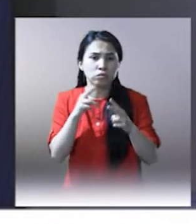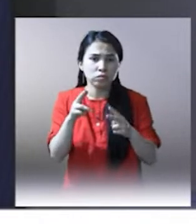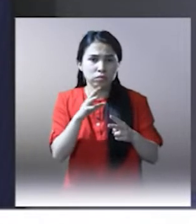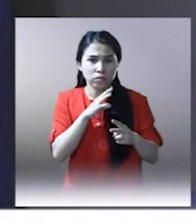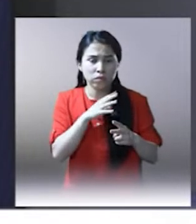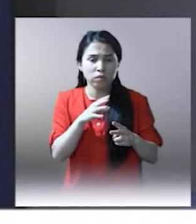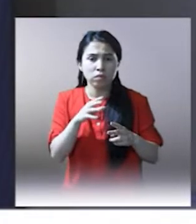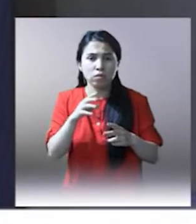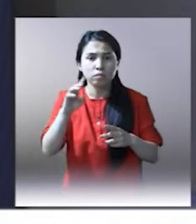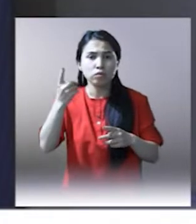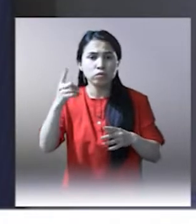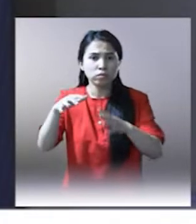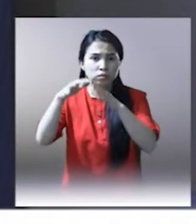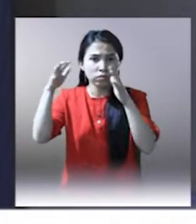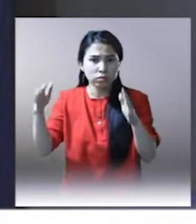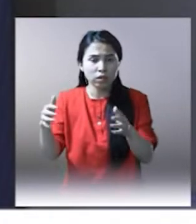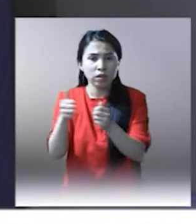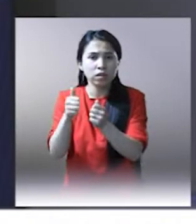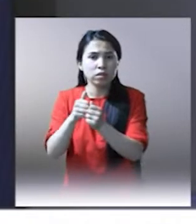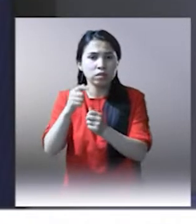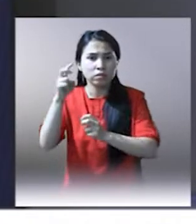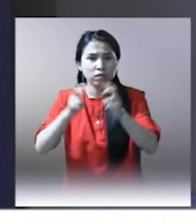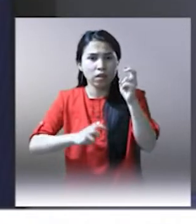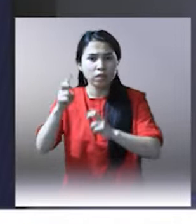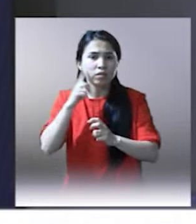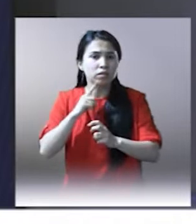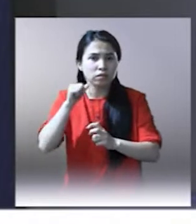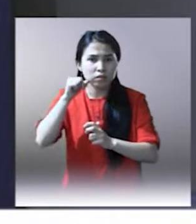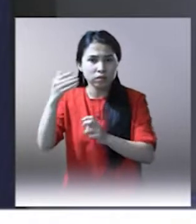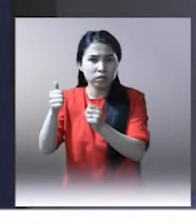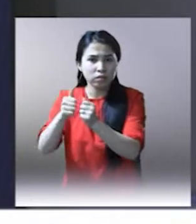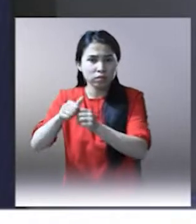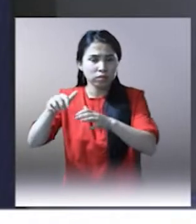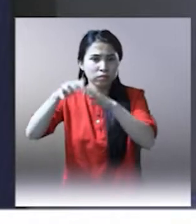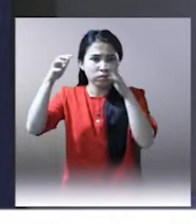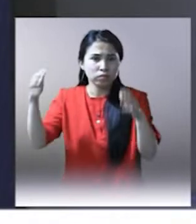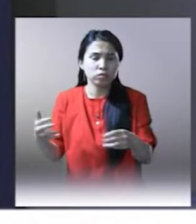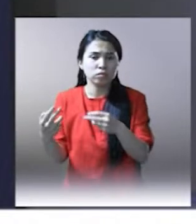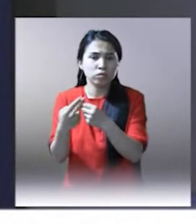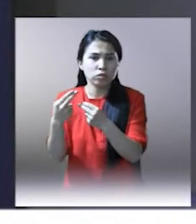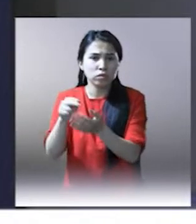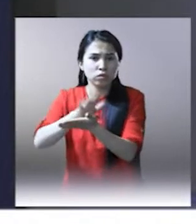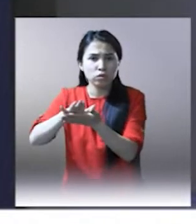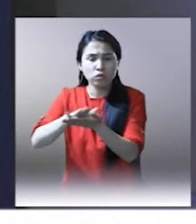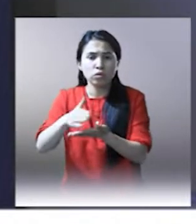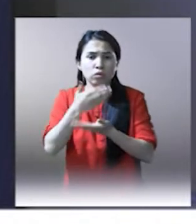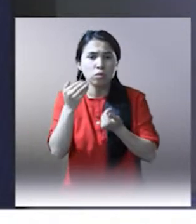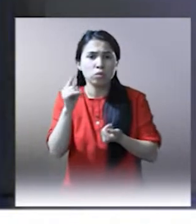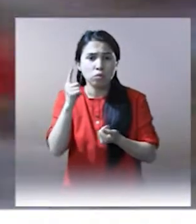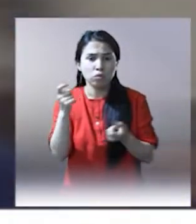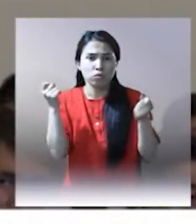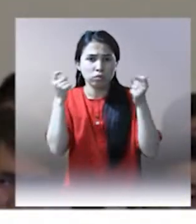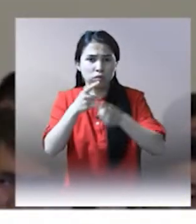Баймұхамбетов серіктестігіне қарасты қант зауытындағы көпқабатты тұрғын үйлердің ауласындағы қоқыс алаңдарының тазаланбағандығы